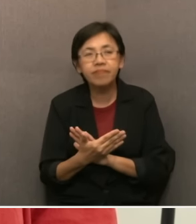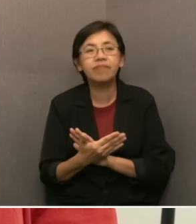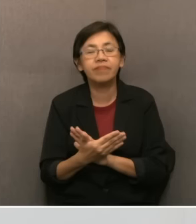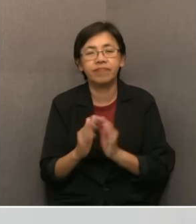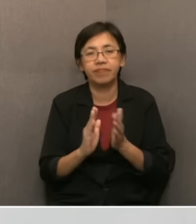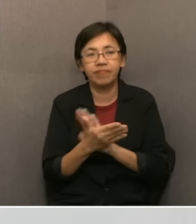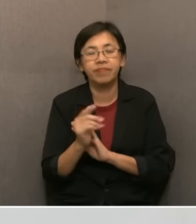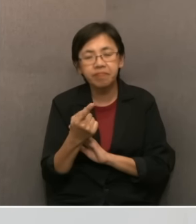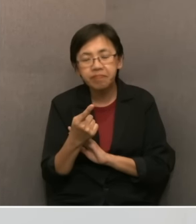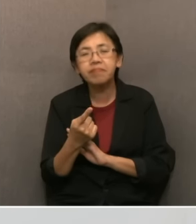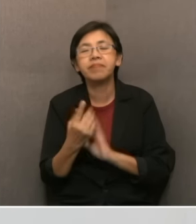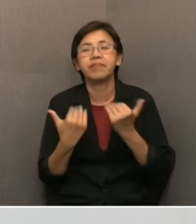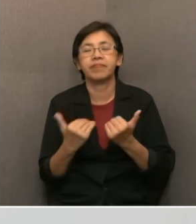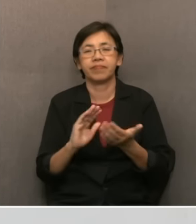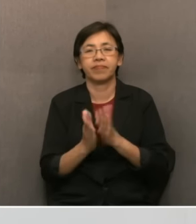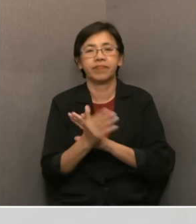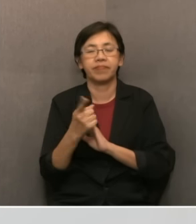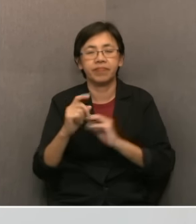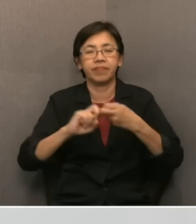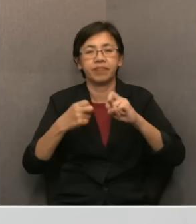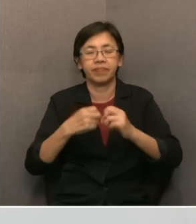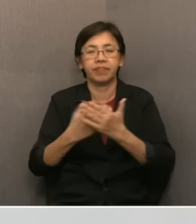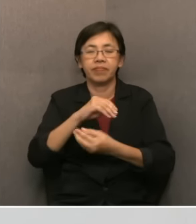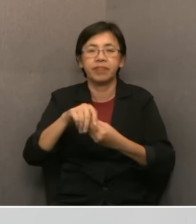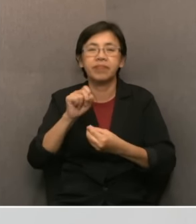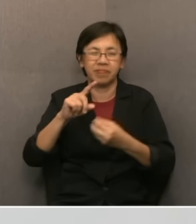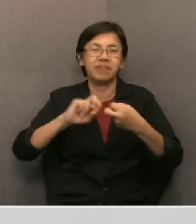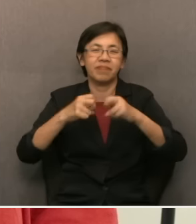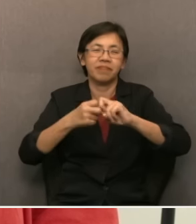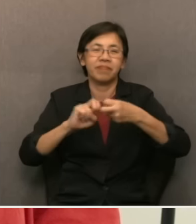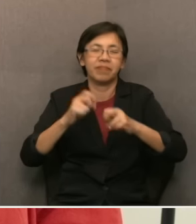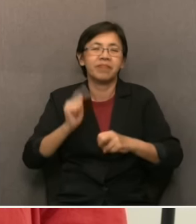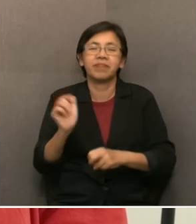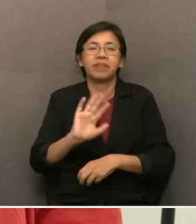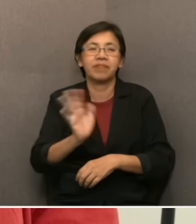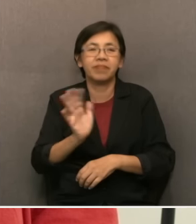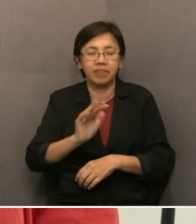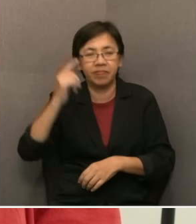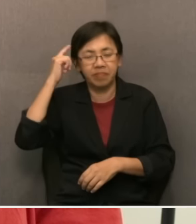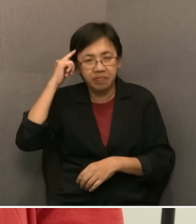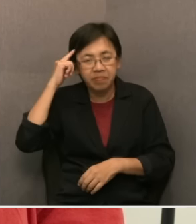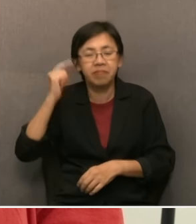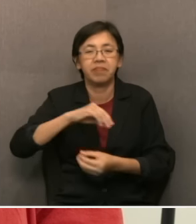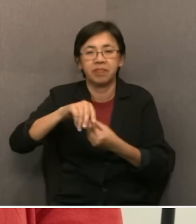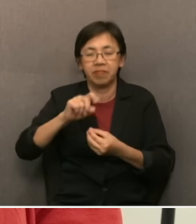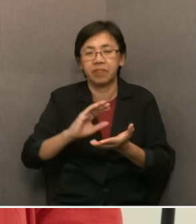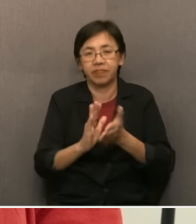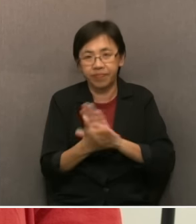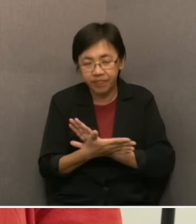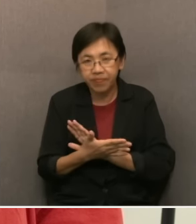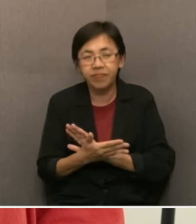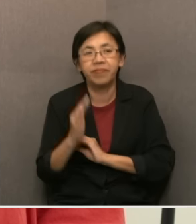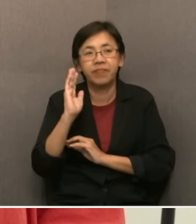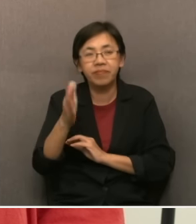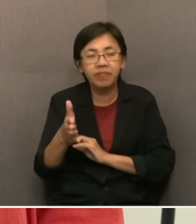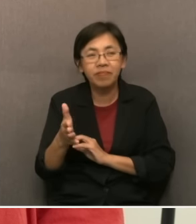แบบนะคะมันก็ทำให้เรื่องของปัญหาเศรษฐกิจเนี่ยน่าจะไม่ใช่ประเด็นหลักแล้วก็มีการปรับตัวค่ะทางด้านพลังงานในเรื่องของการที่หัน